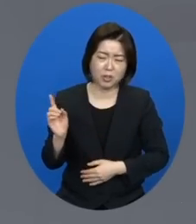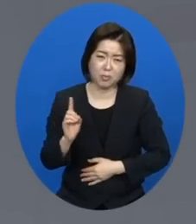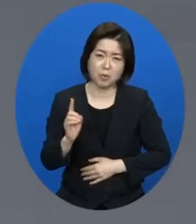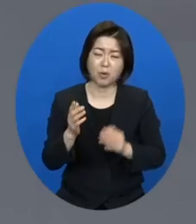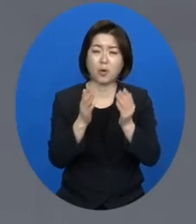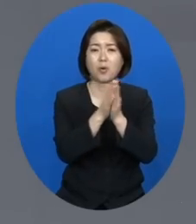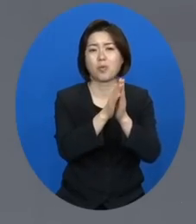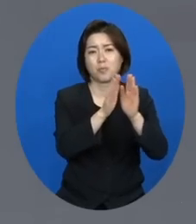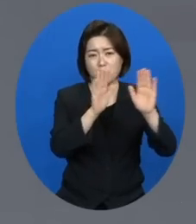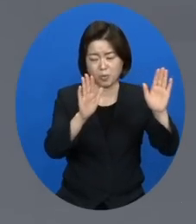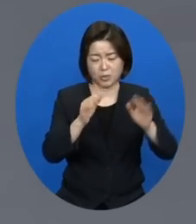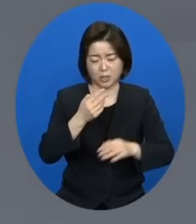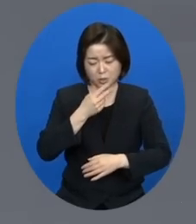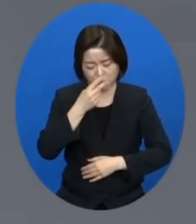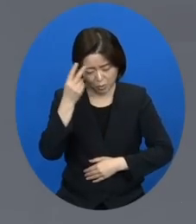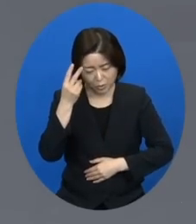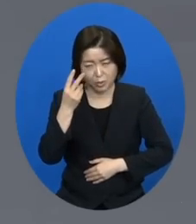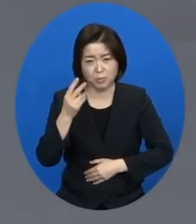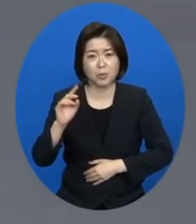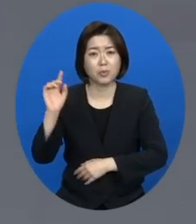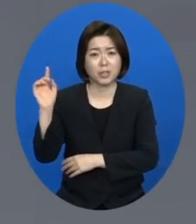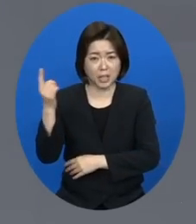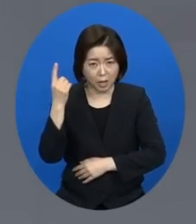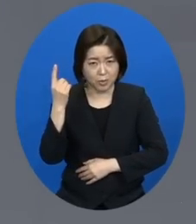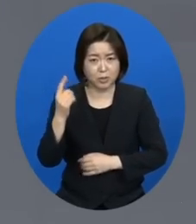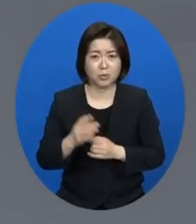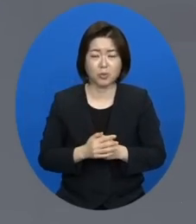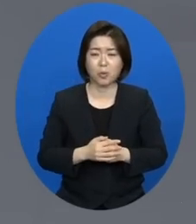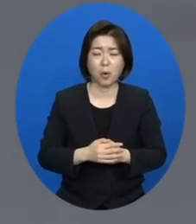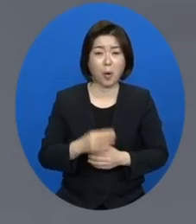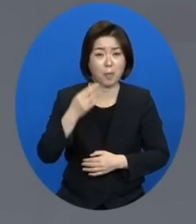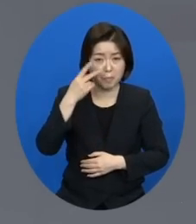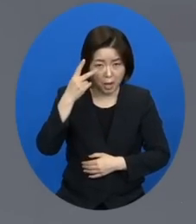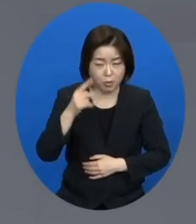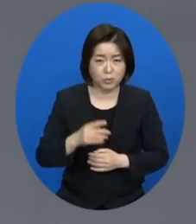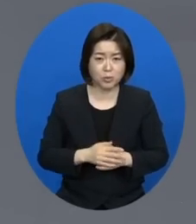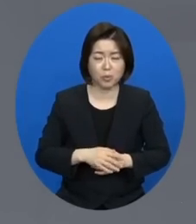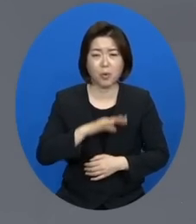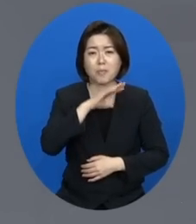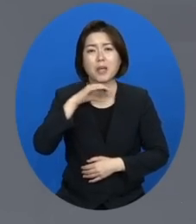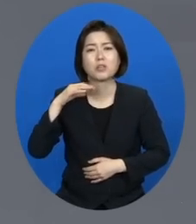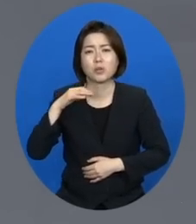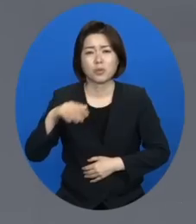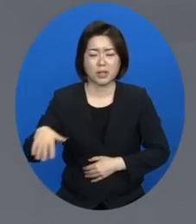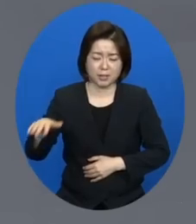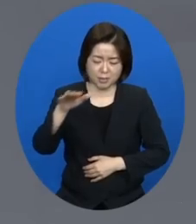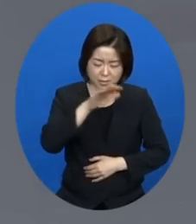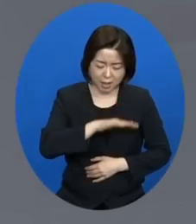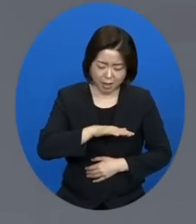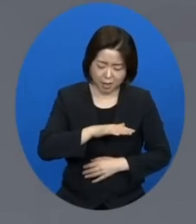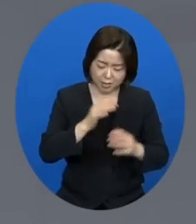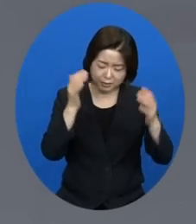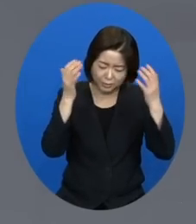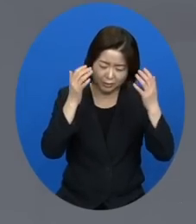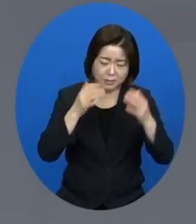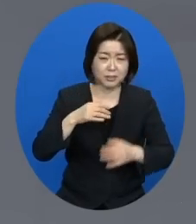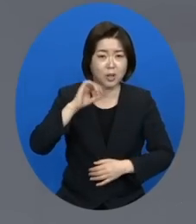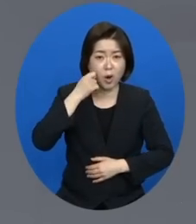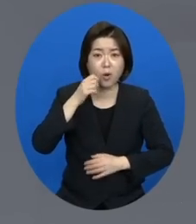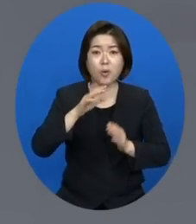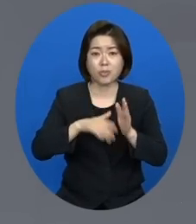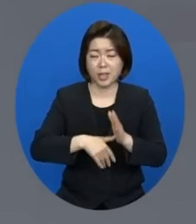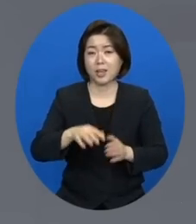모세도 요셉도 다윗도 바울도 베드로도 그 모든 시절들 어려운 시기가